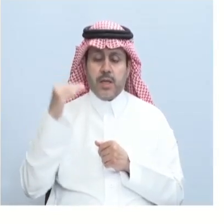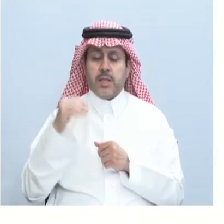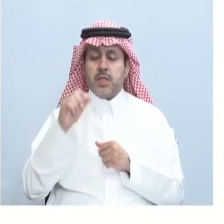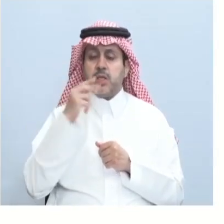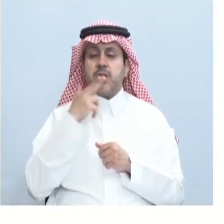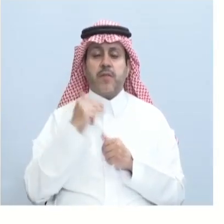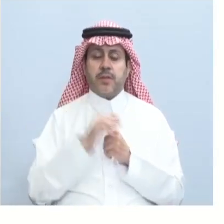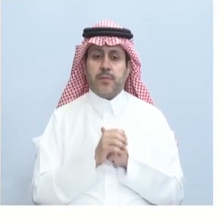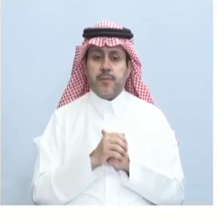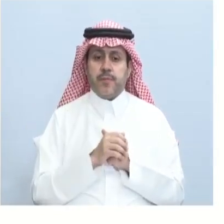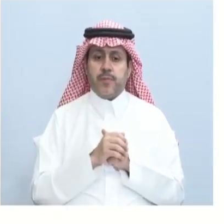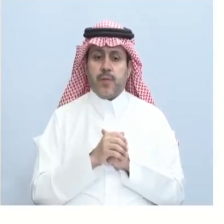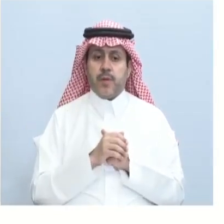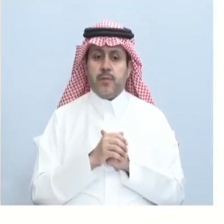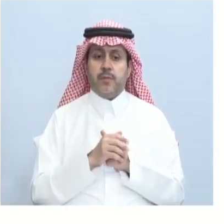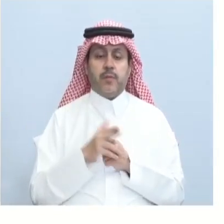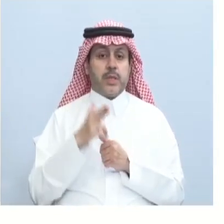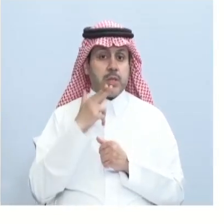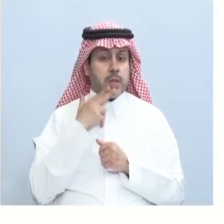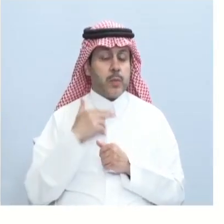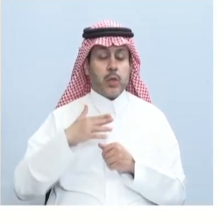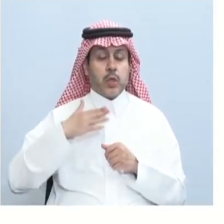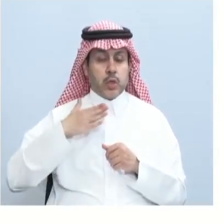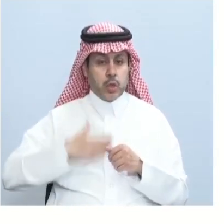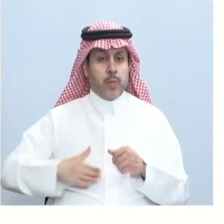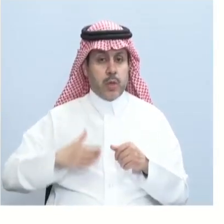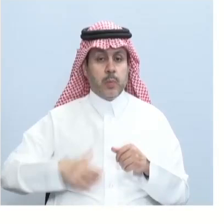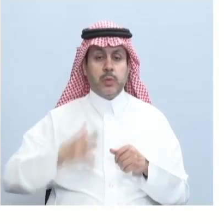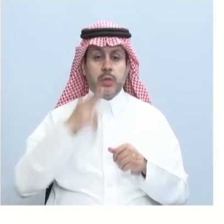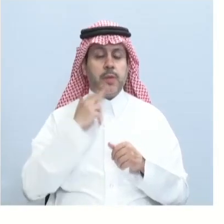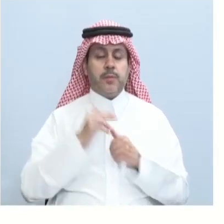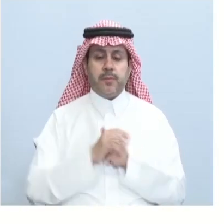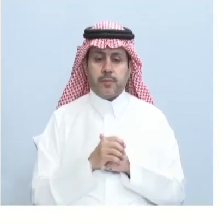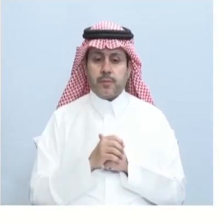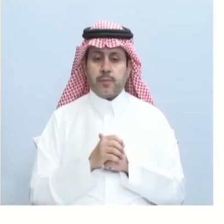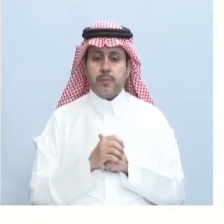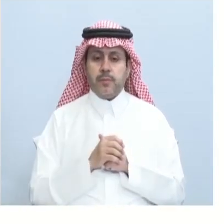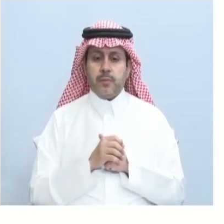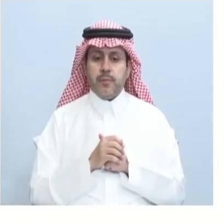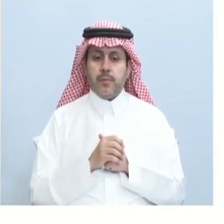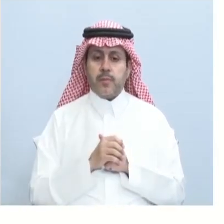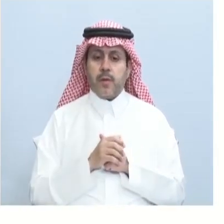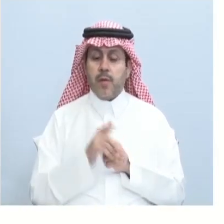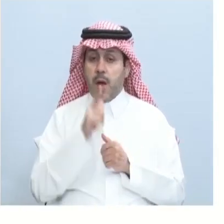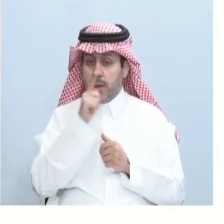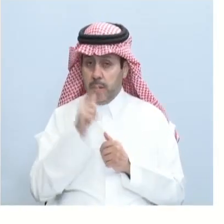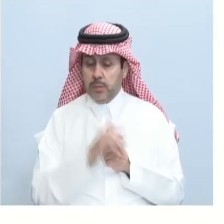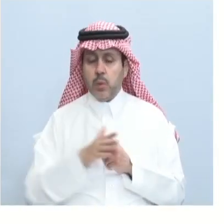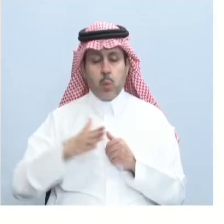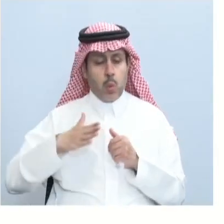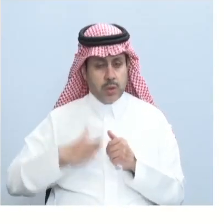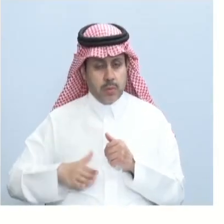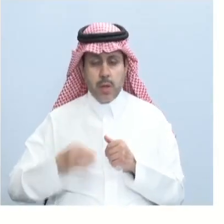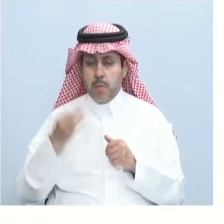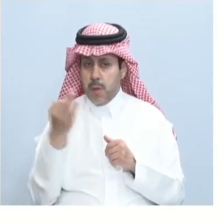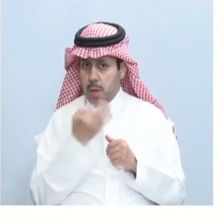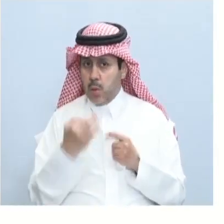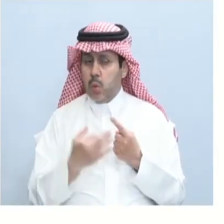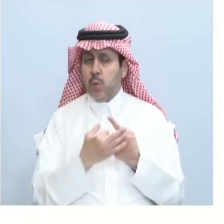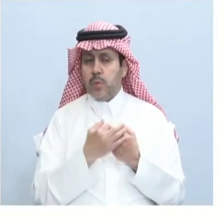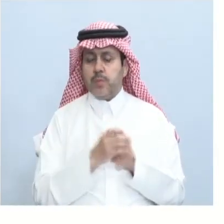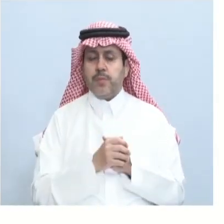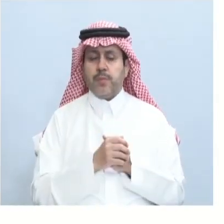فصبر جميل والله المستعان على ما تصفون وقال تعالى واصبر على ما يقولون واهجرهم هجرا